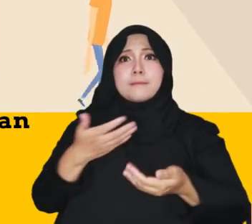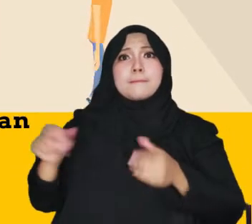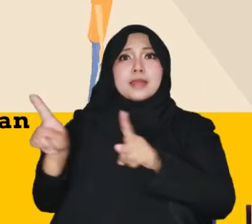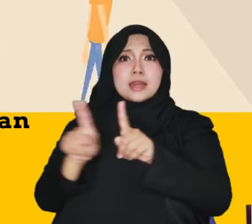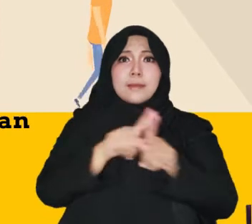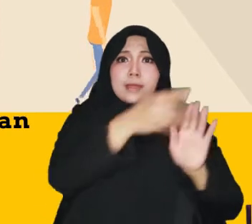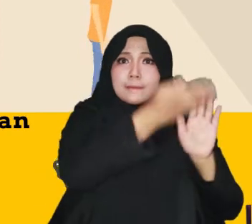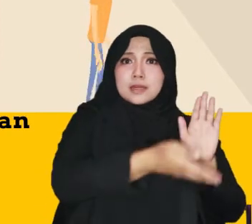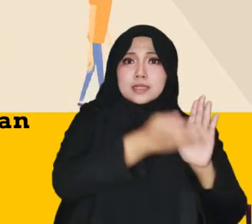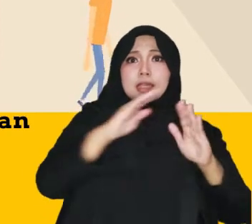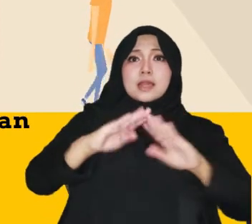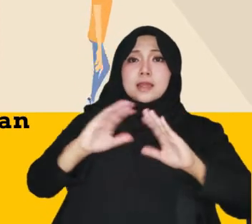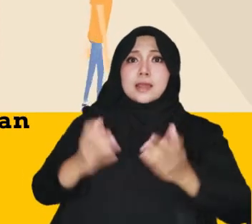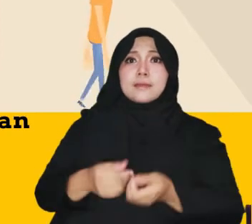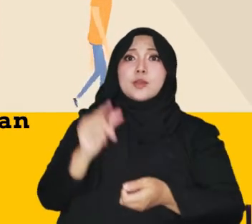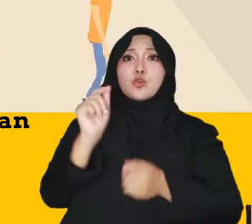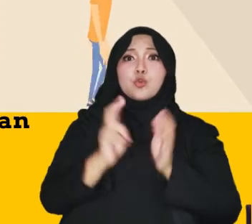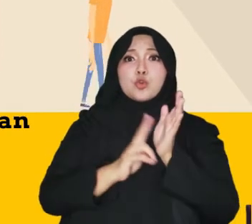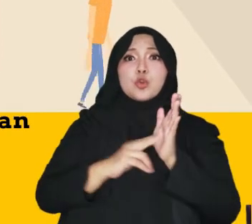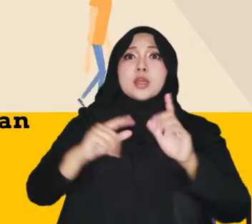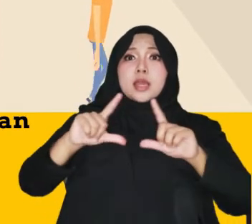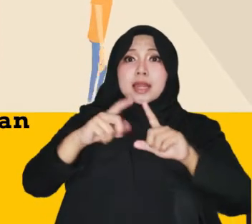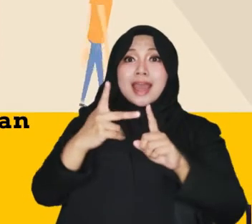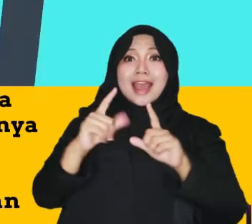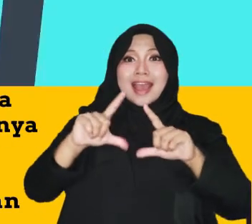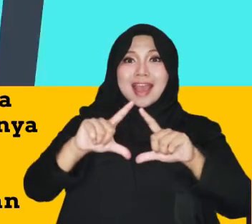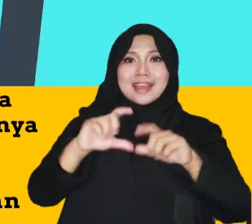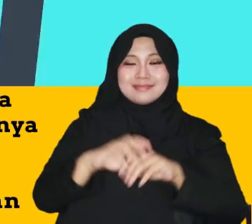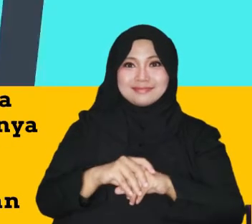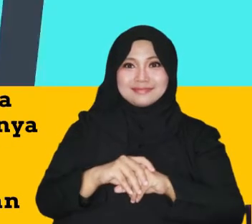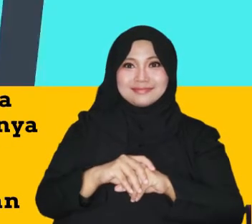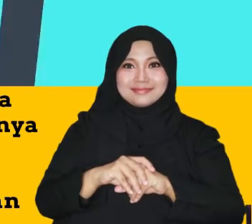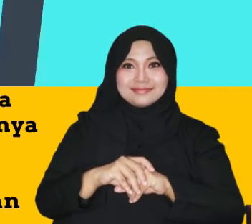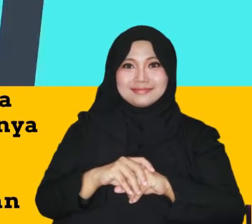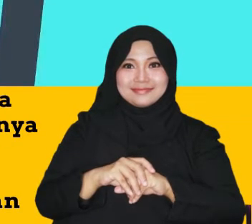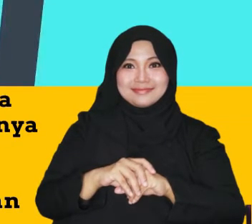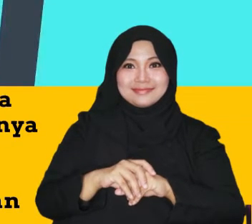pendampingan beracara di Pengadilan Negeri Unaha.